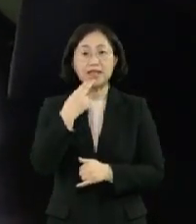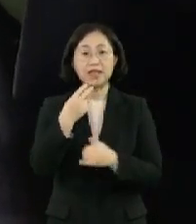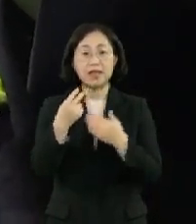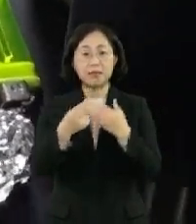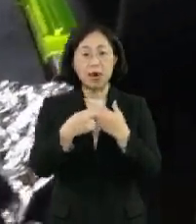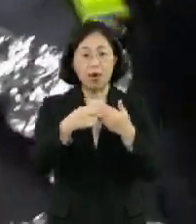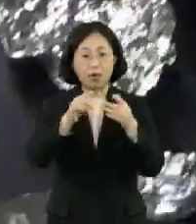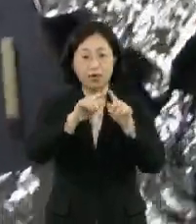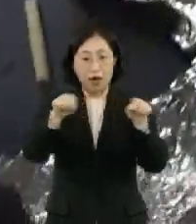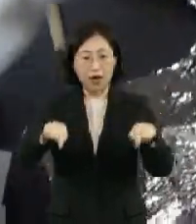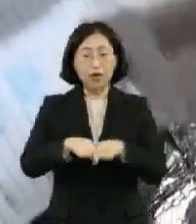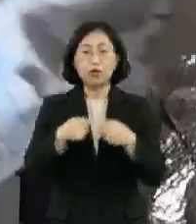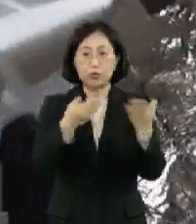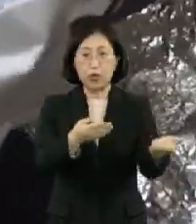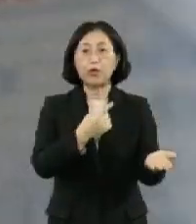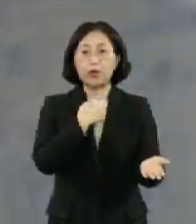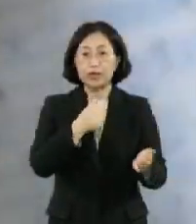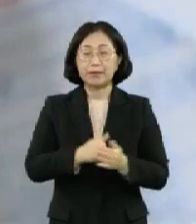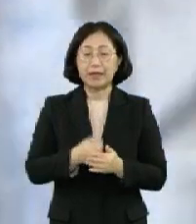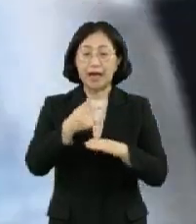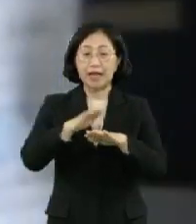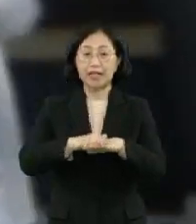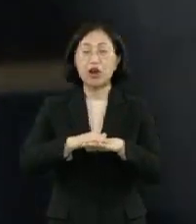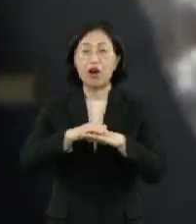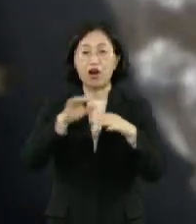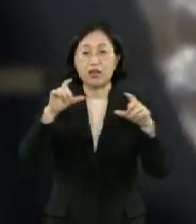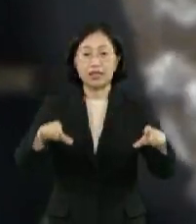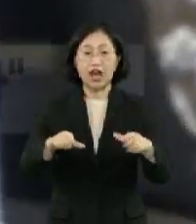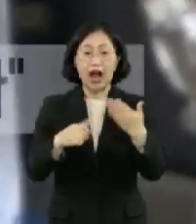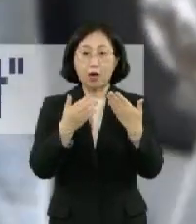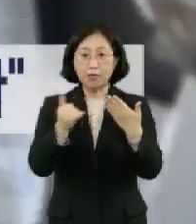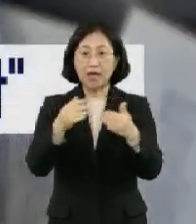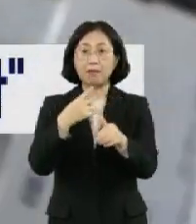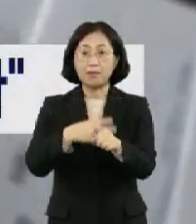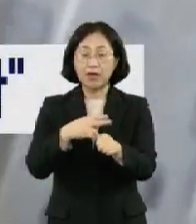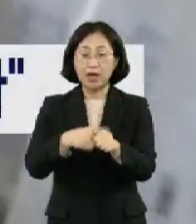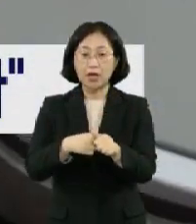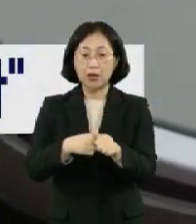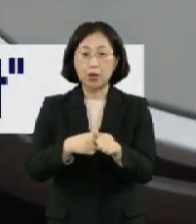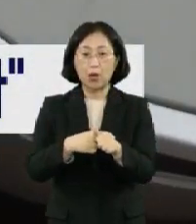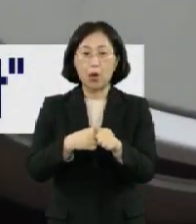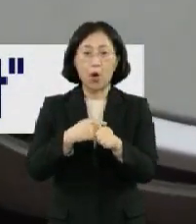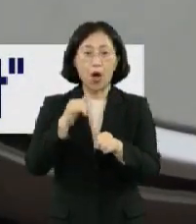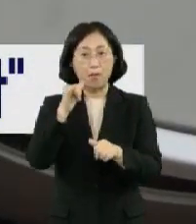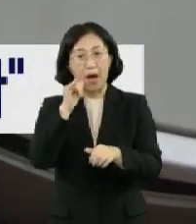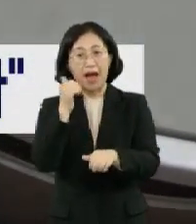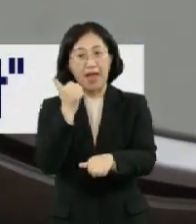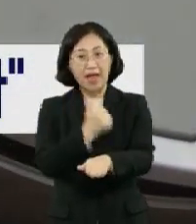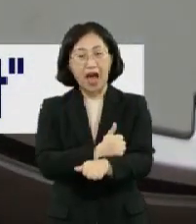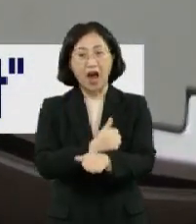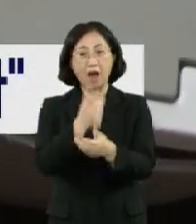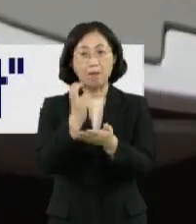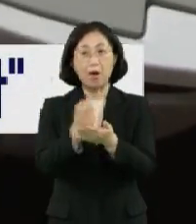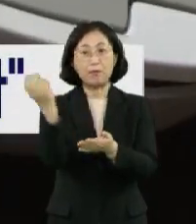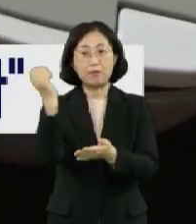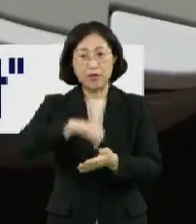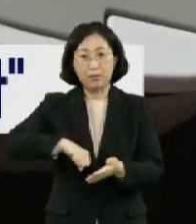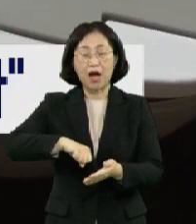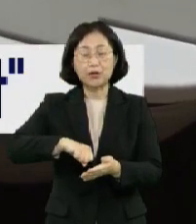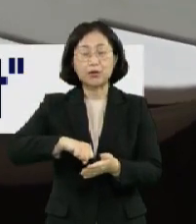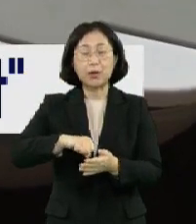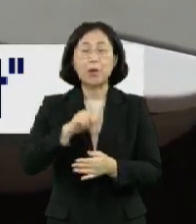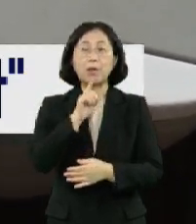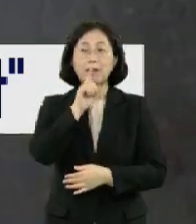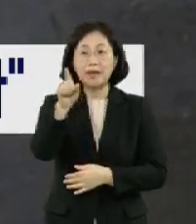경찰은 이들에게 마약성 진통제를 처방한 대전 지역 의사 9명에 대해서도 마약류 관리에 관한 법률 위반 혐의로 불구속